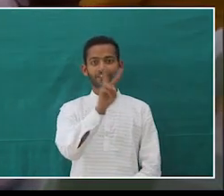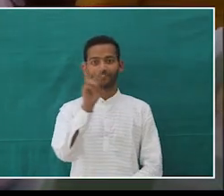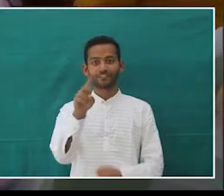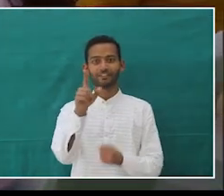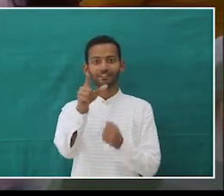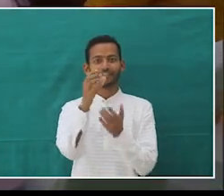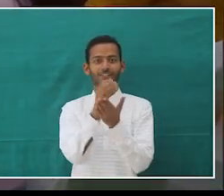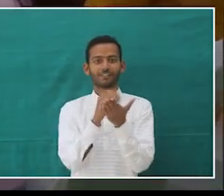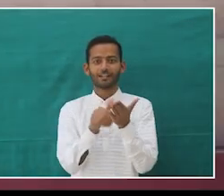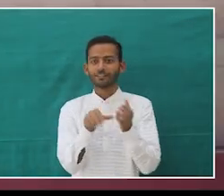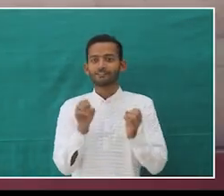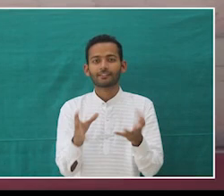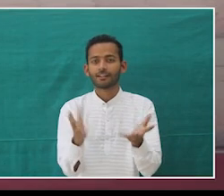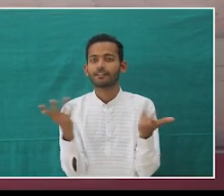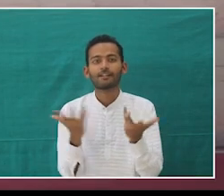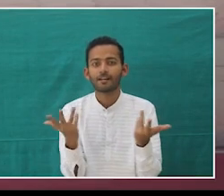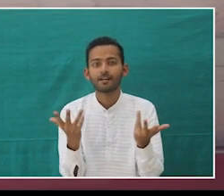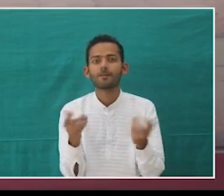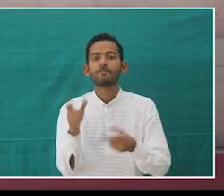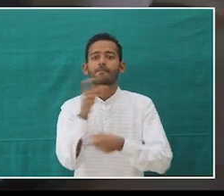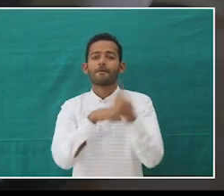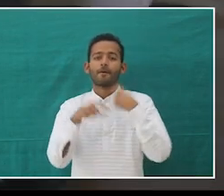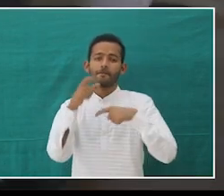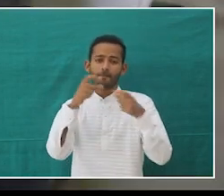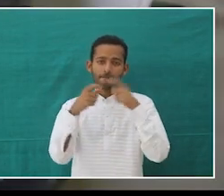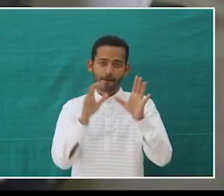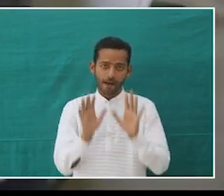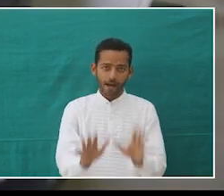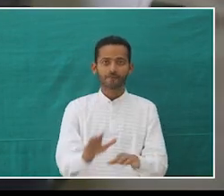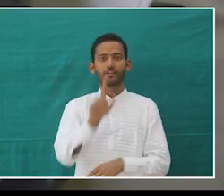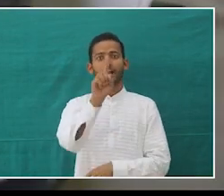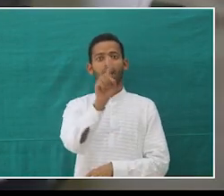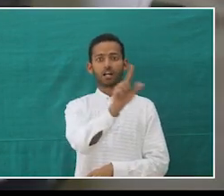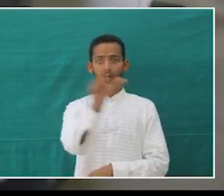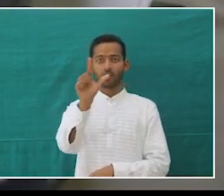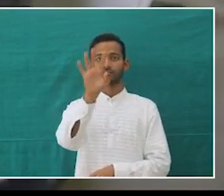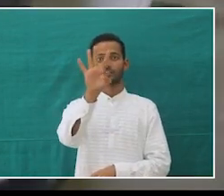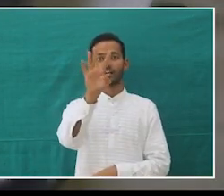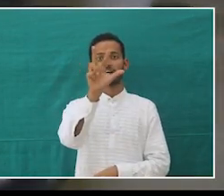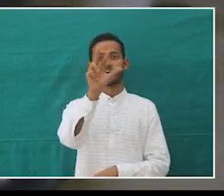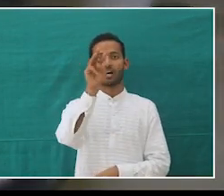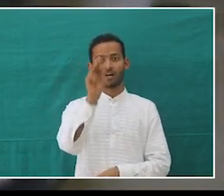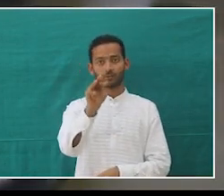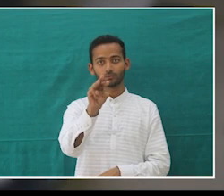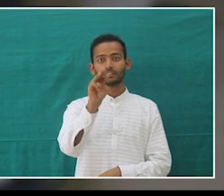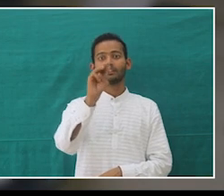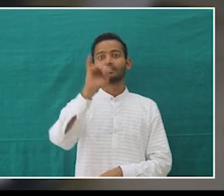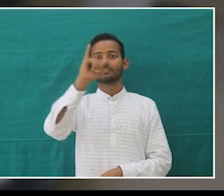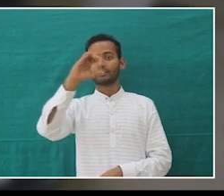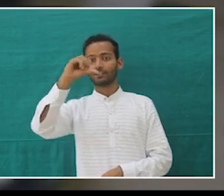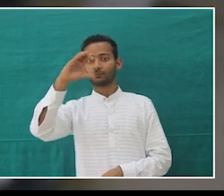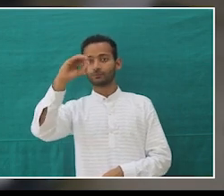विवाद से विश्वास योजना की शुरुआत की इस स्कीम के तहत कर्ताओं के